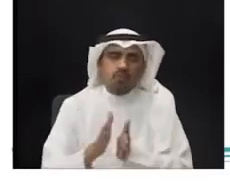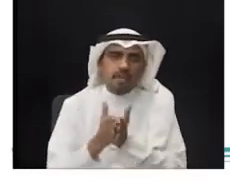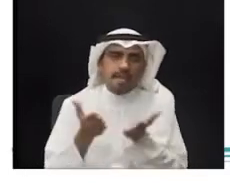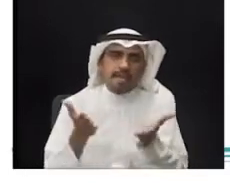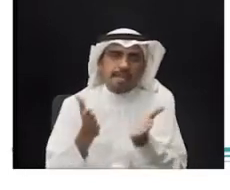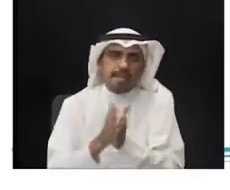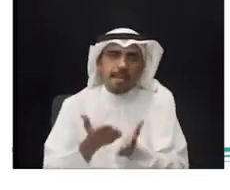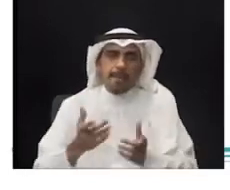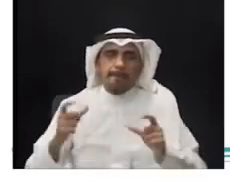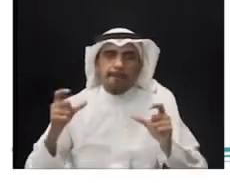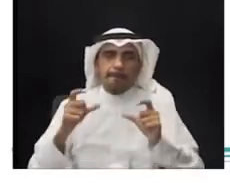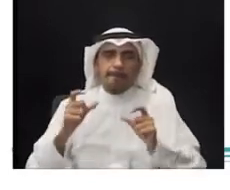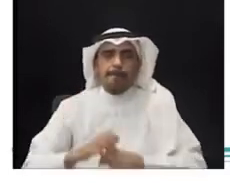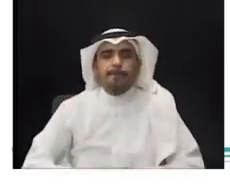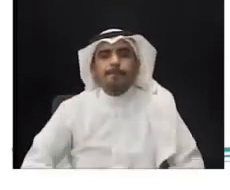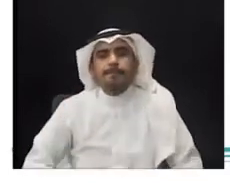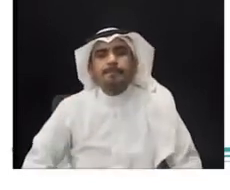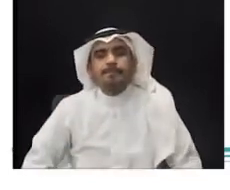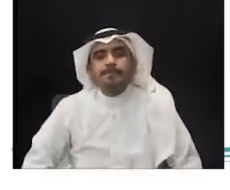إجابتها موجودة في